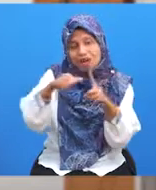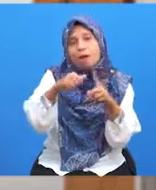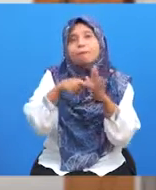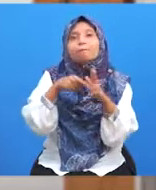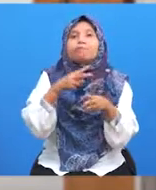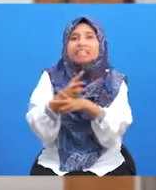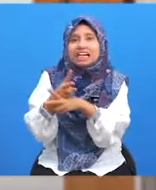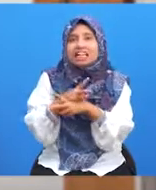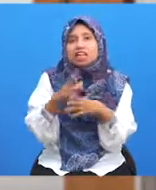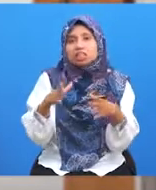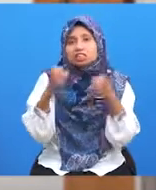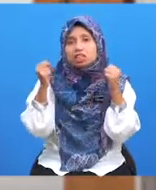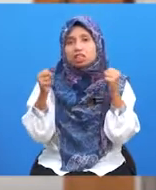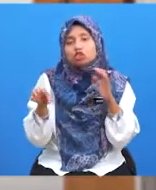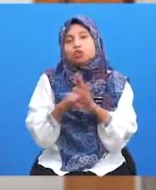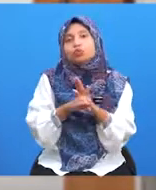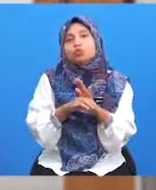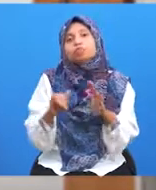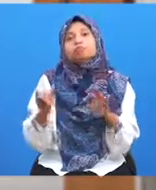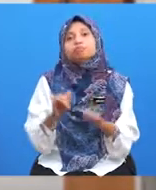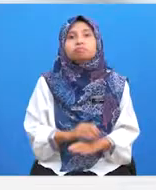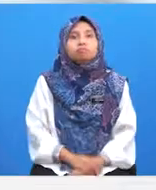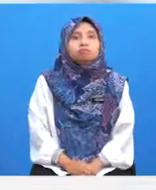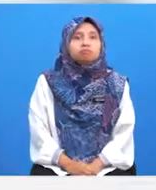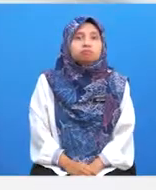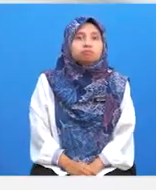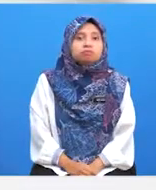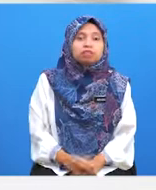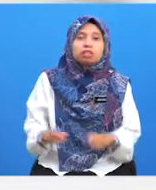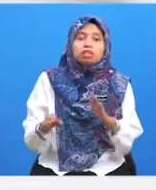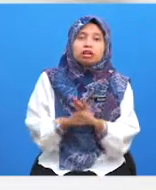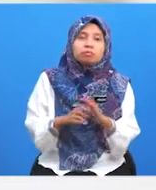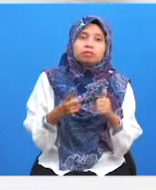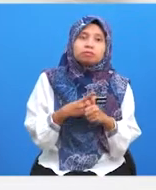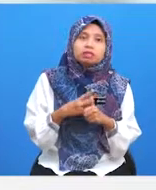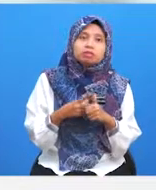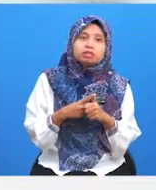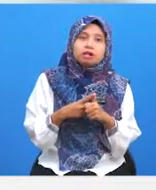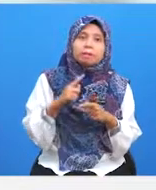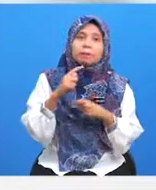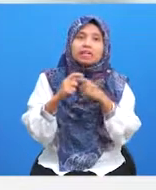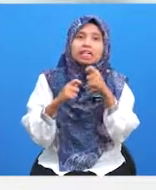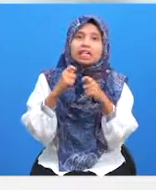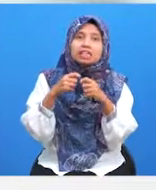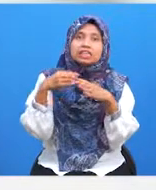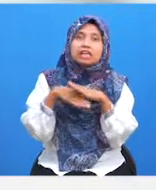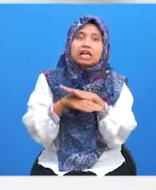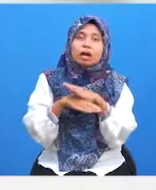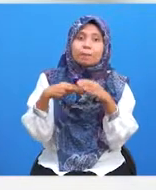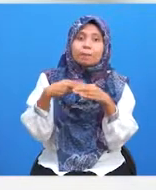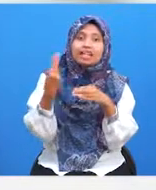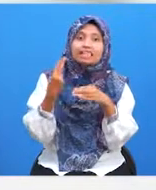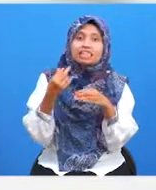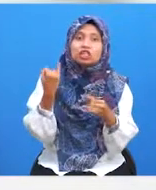Apakah produk yang berkaitan dengan kesehatan gambar pertama peningkatan dalam hasil jualan